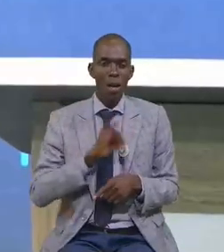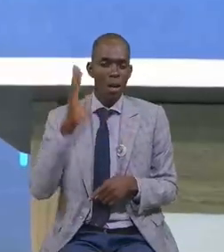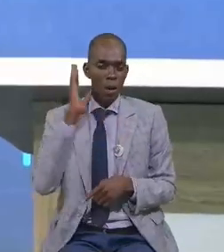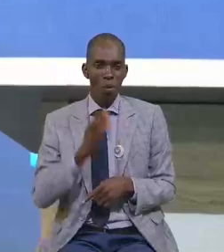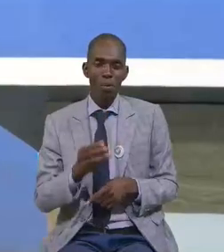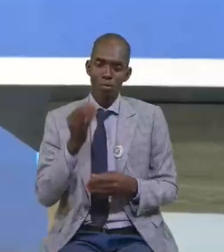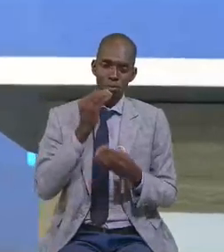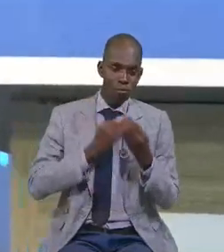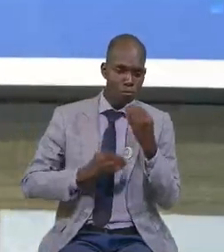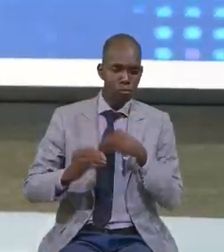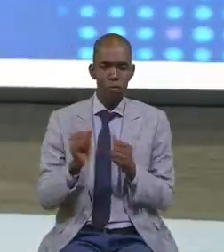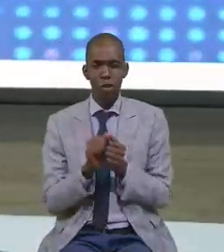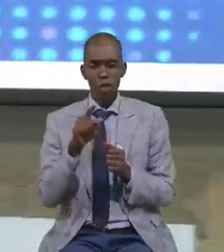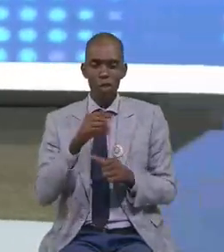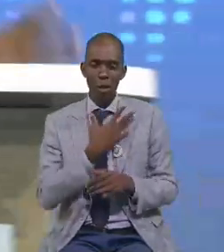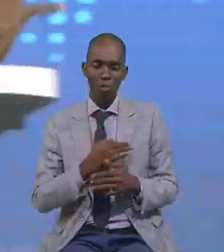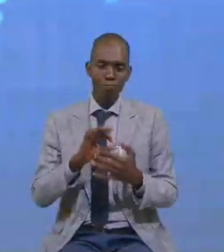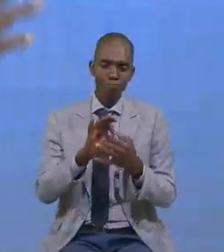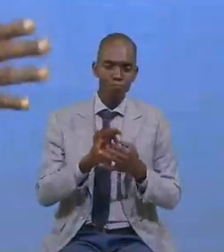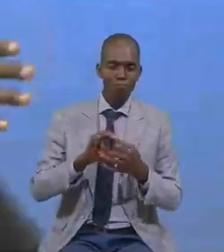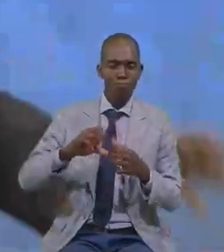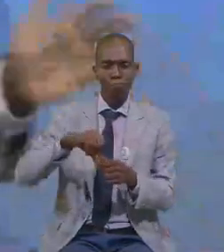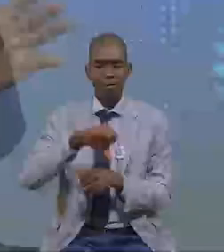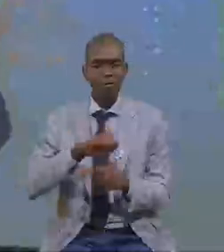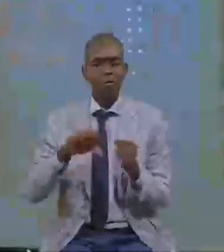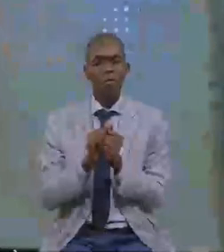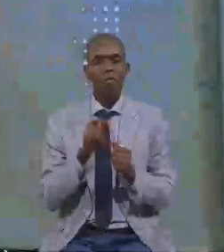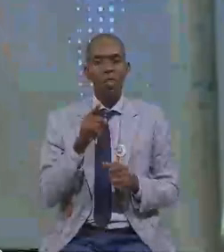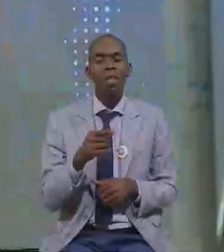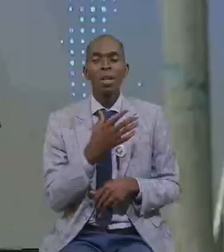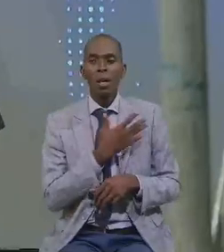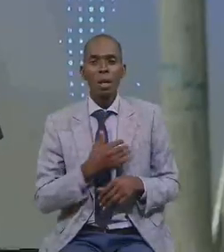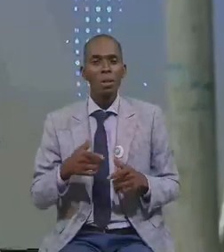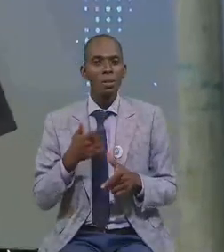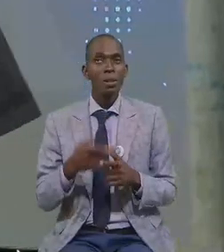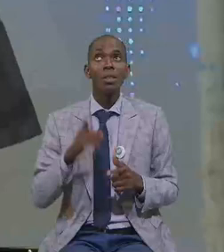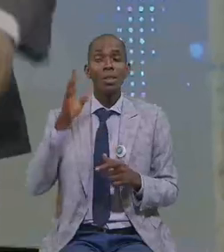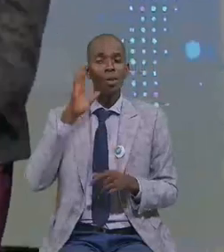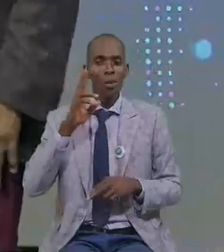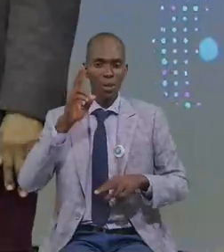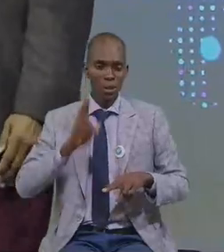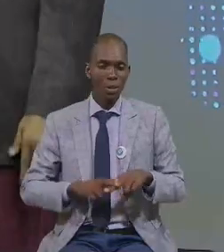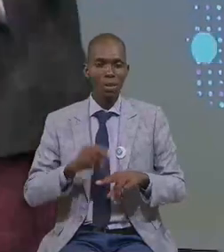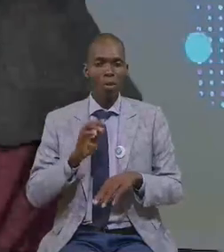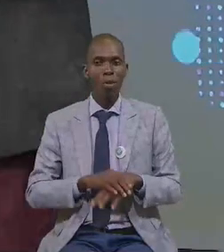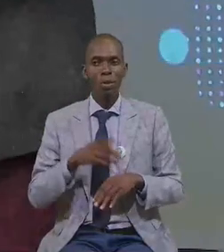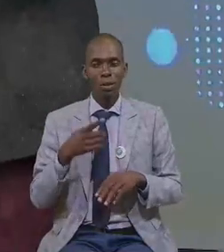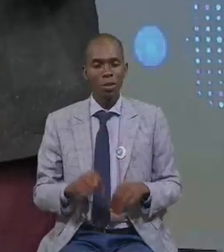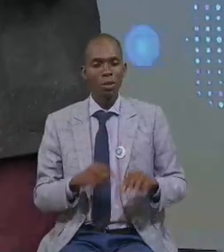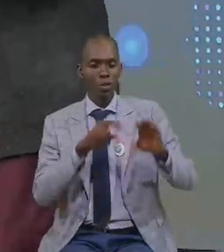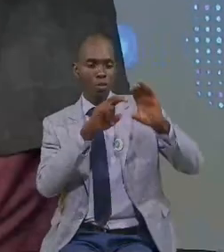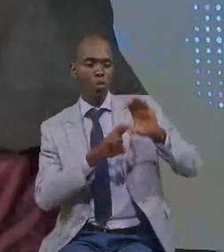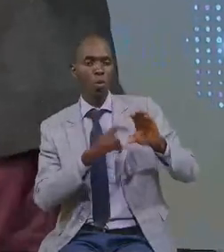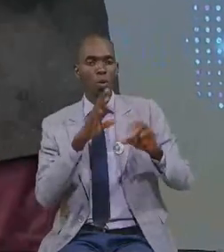avec lui, je communierai avec lui. Et puis, il va s'asseoir sur le trône de